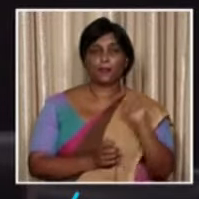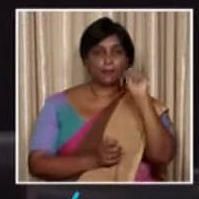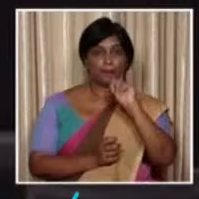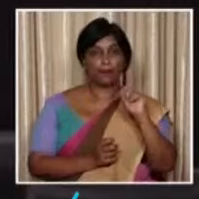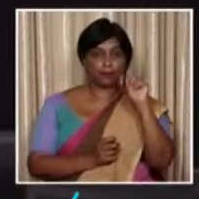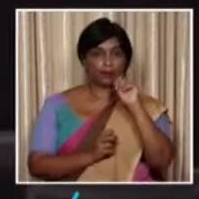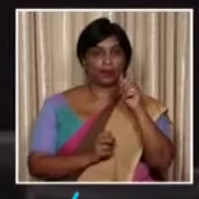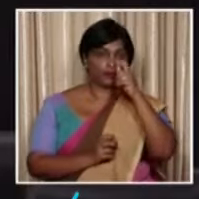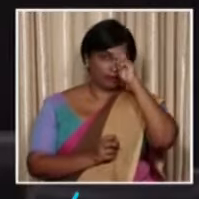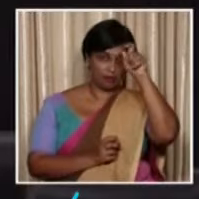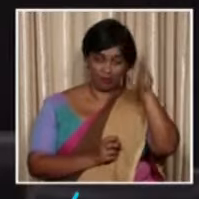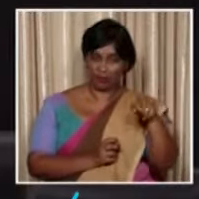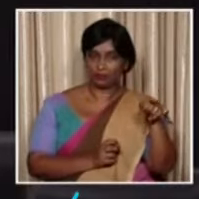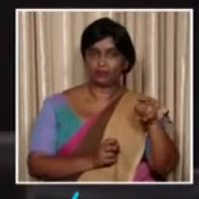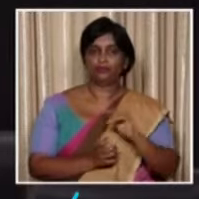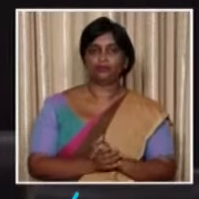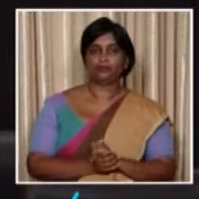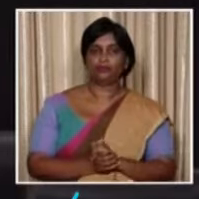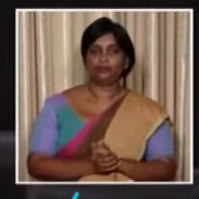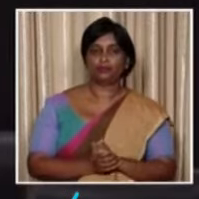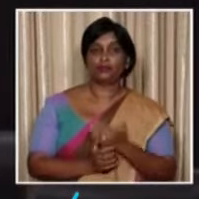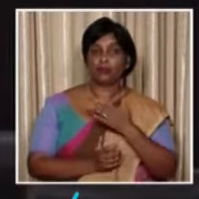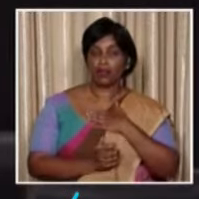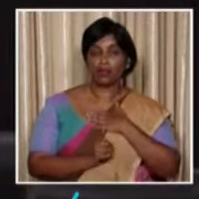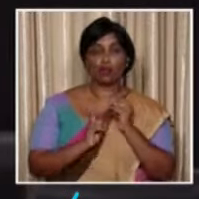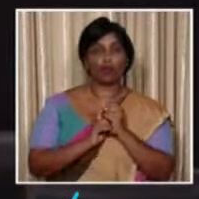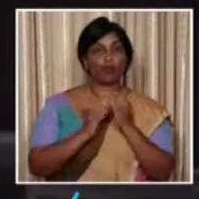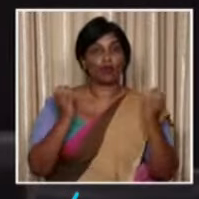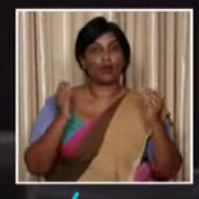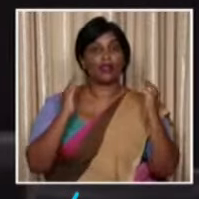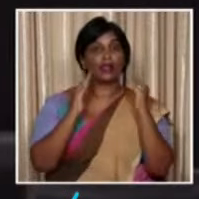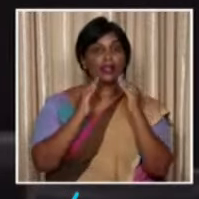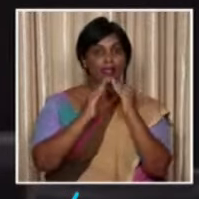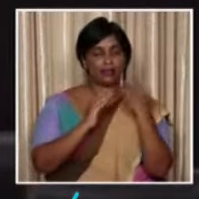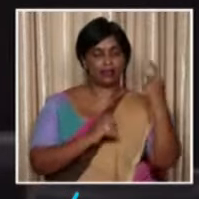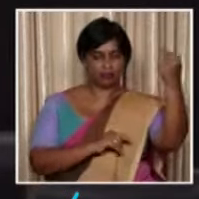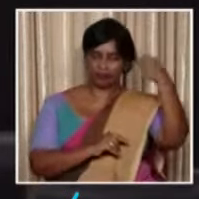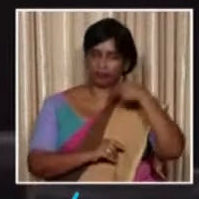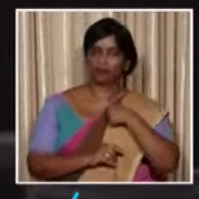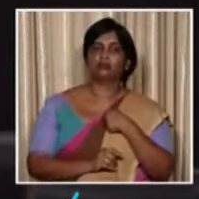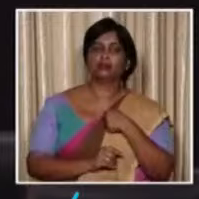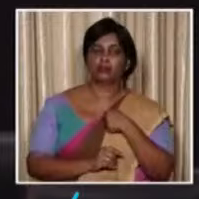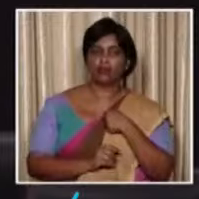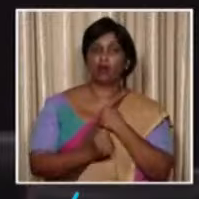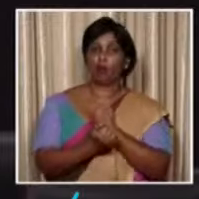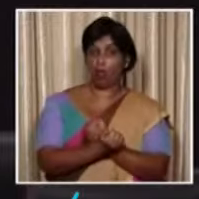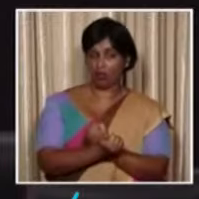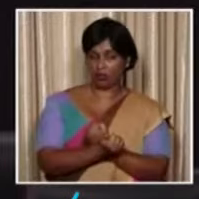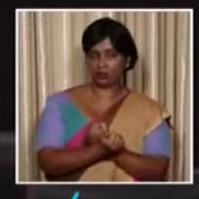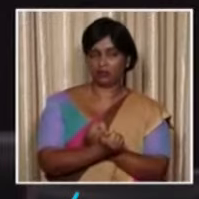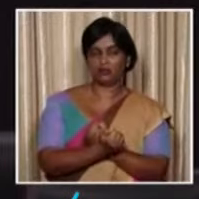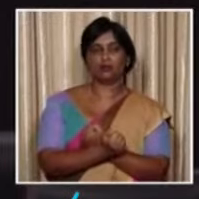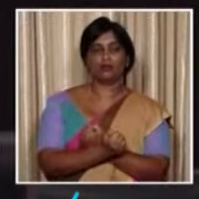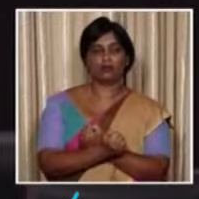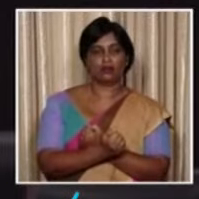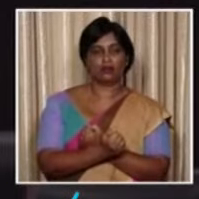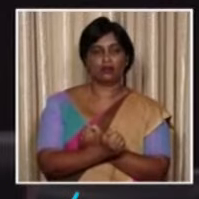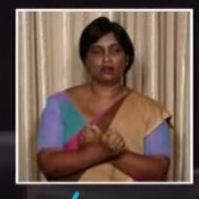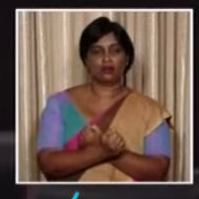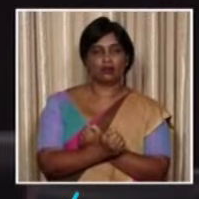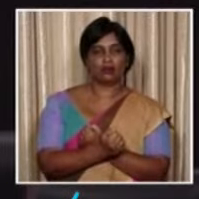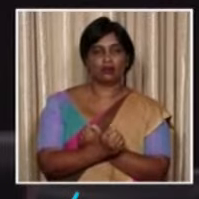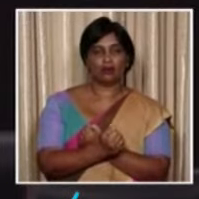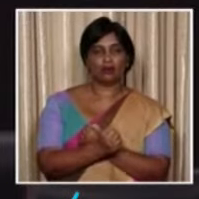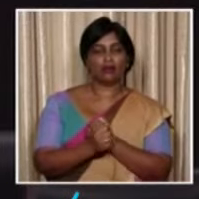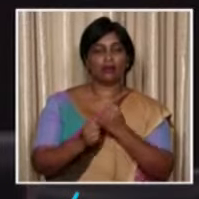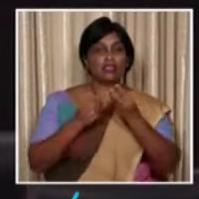मैत्रीपाल सिरिसेन महात्मया मगे पोलोन्नरुव निवसट अविल्ला पोलीसियेन अर